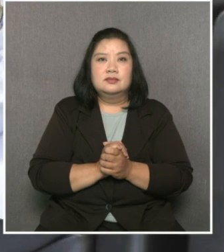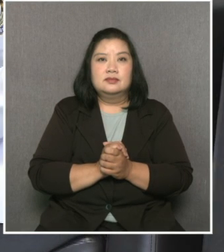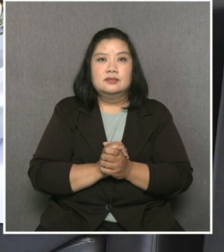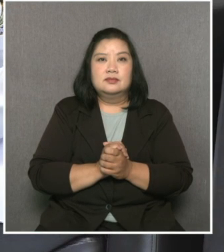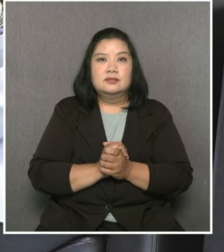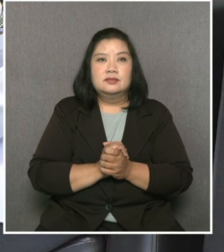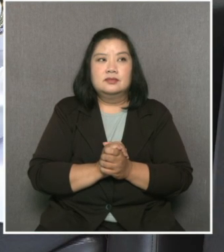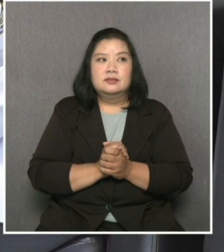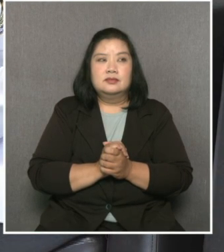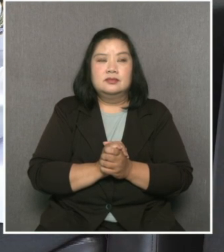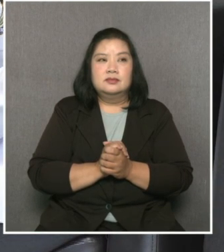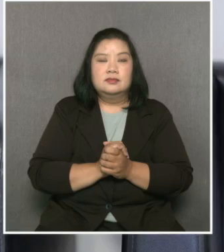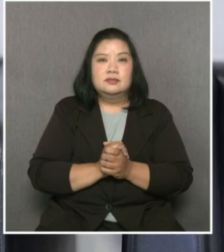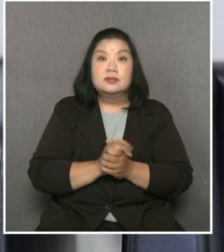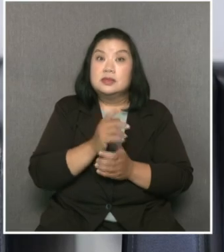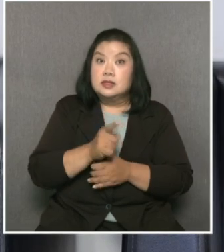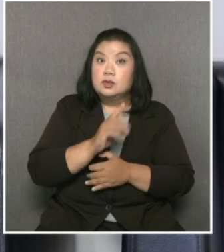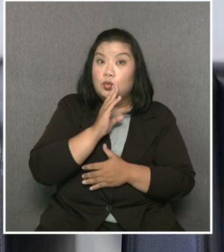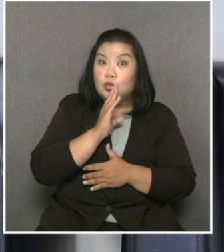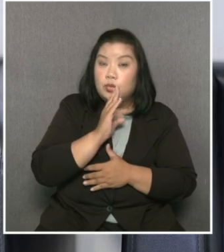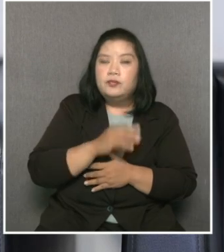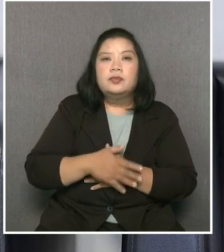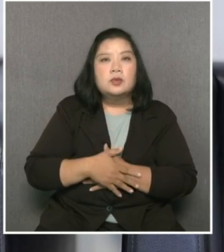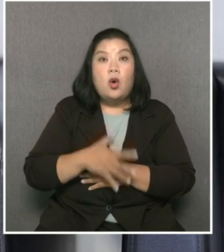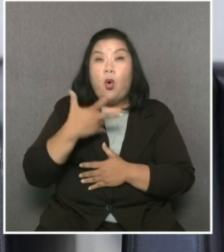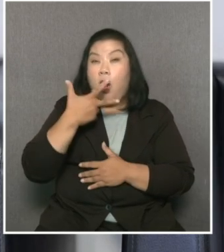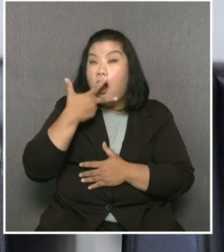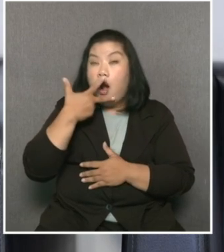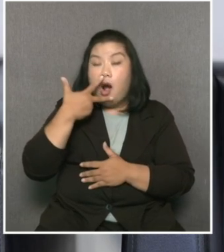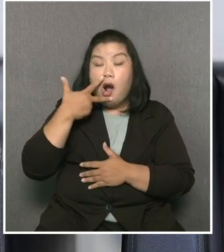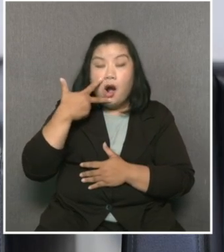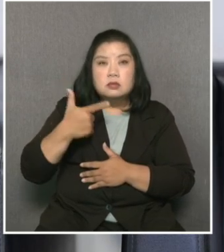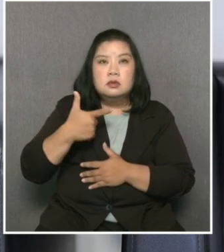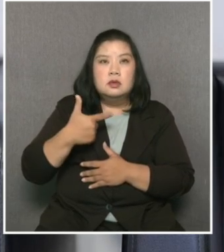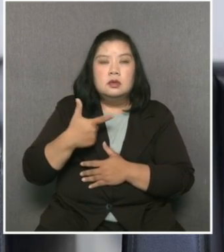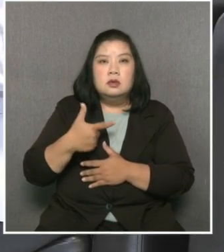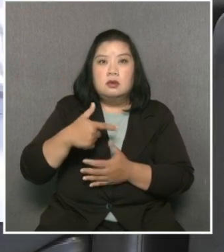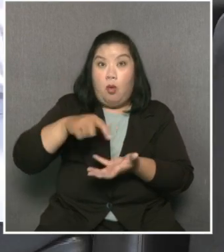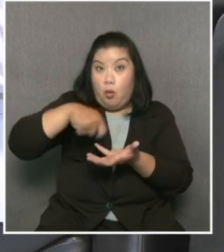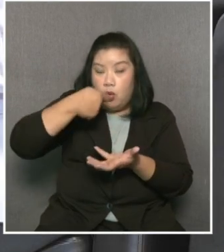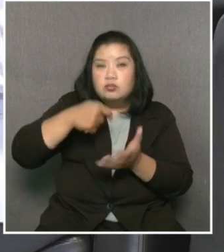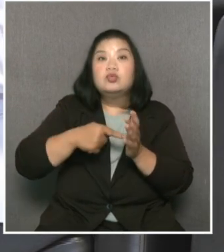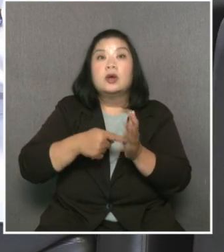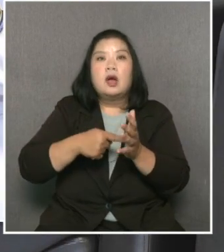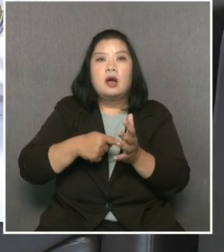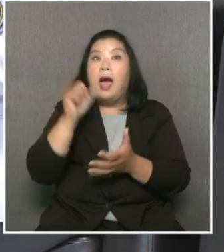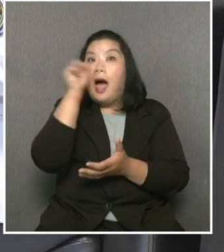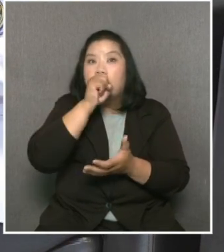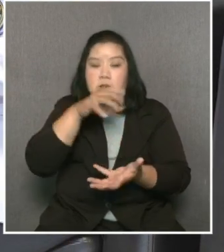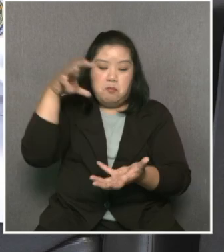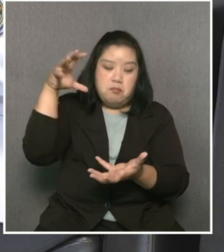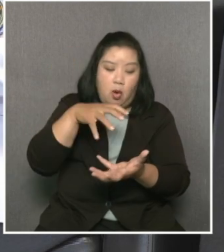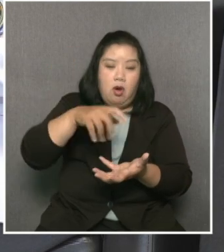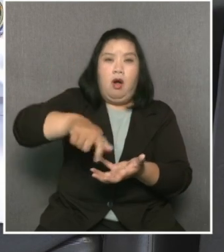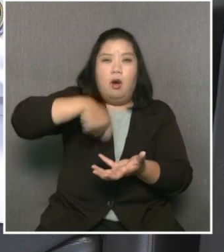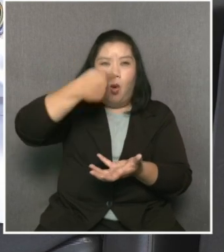สรุปว่าข่าวนี้จริงไหมคะ การกินหวานมากเพียงครั้งเดียวเช่นกินไอศครีม1ชามใหญ่จนน้ำตาลสูงมากช็อกเข้าโร